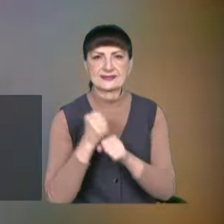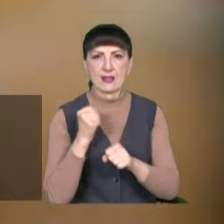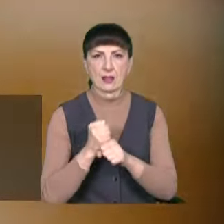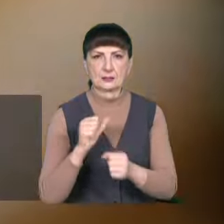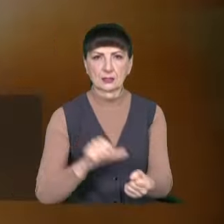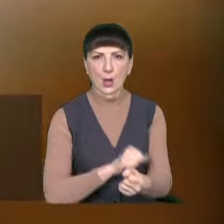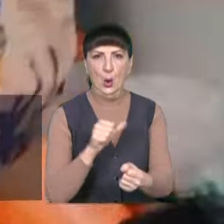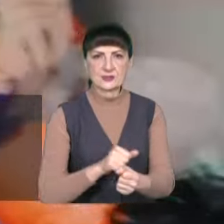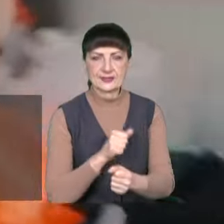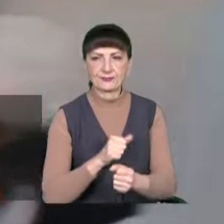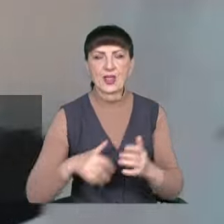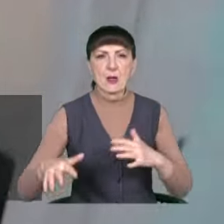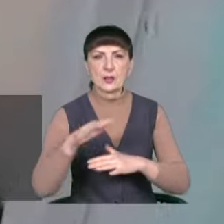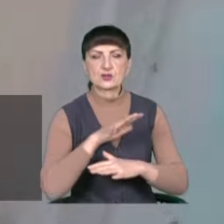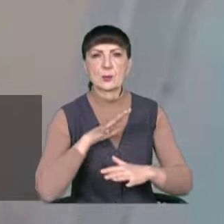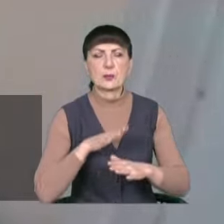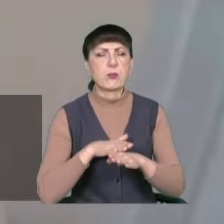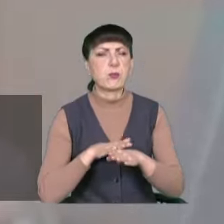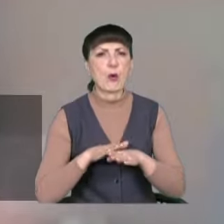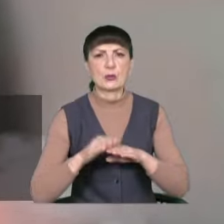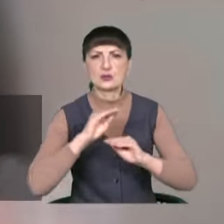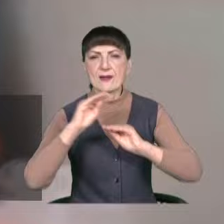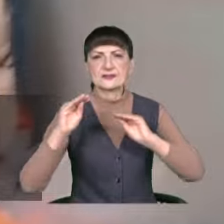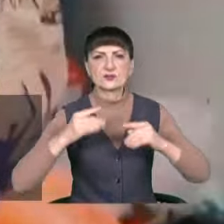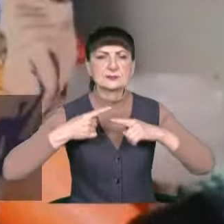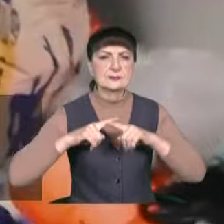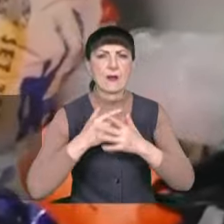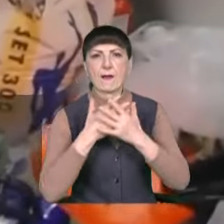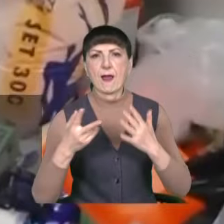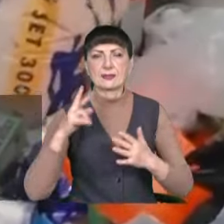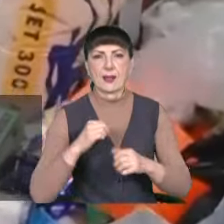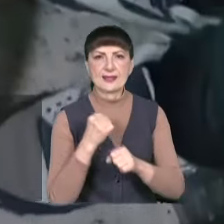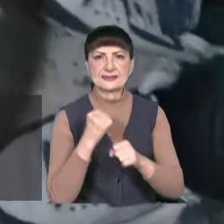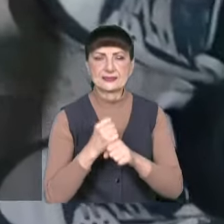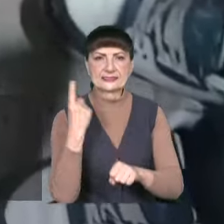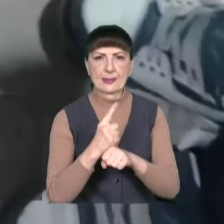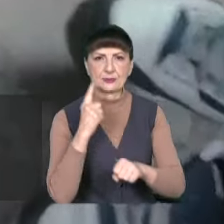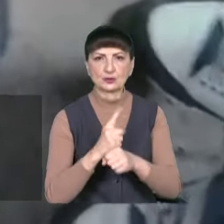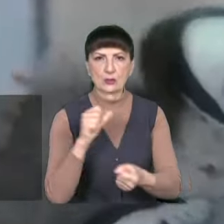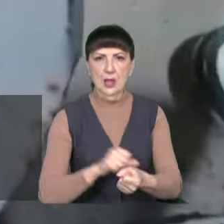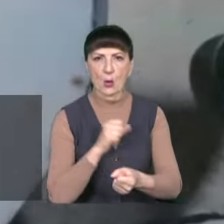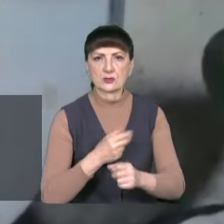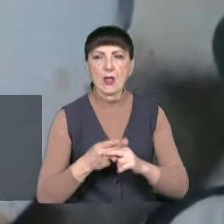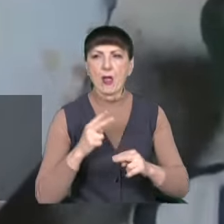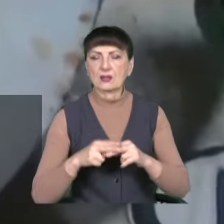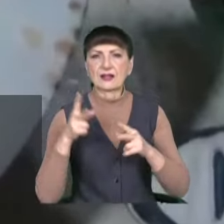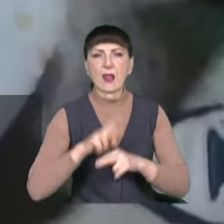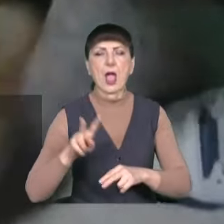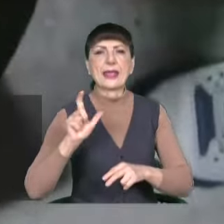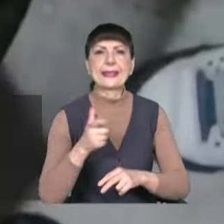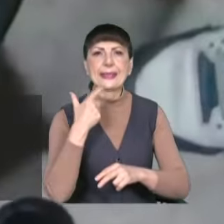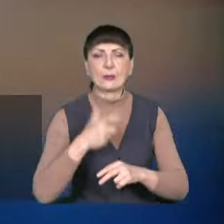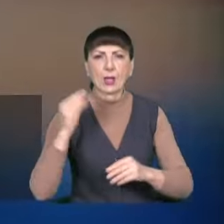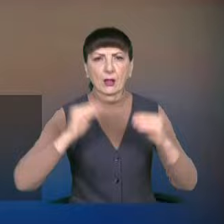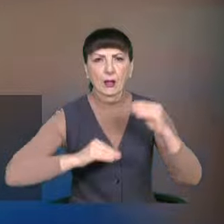лабораторию. Производственная площадка была полностью оснащена всем необходимым для синтеза запрещенных веществ. Это агрегаты для химических